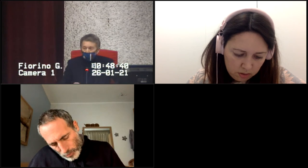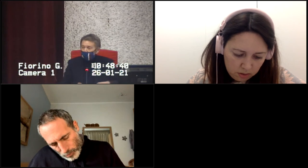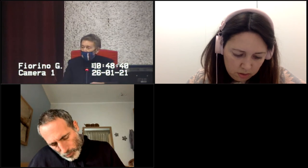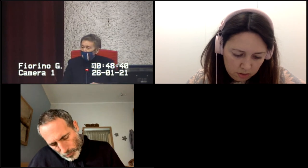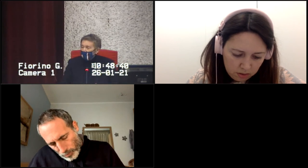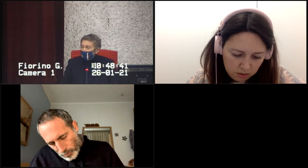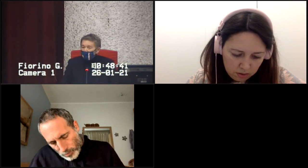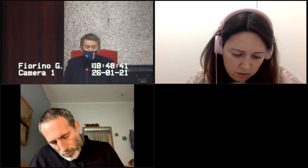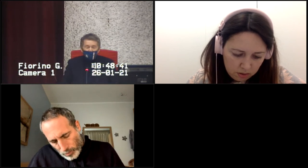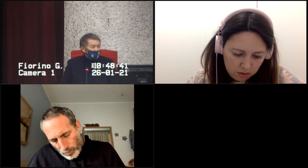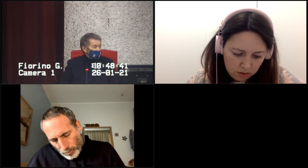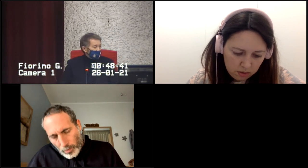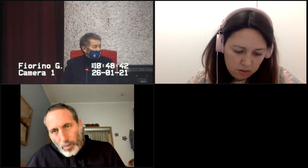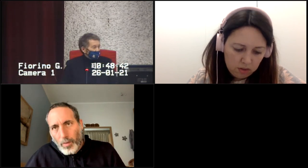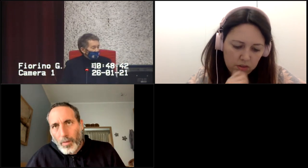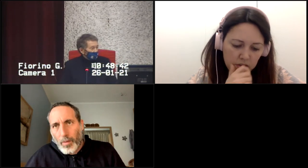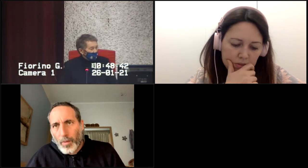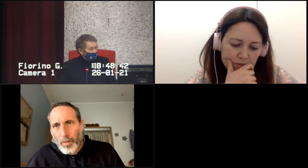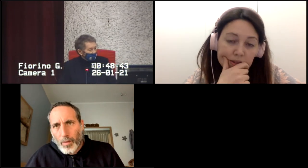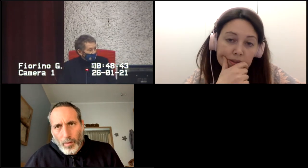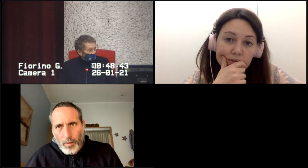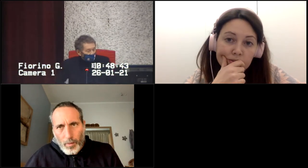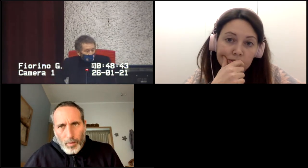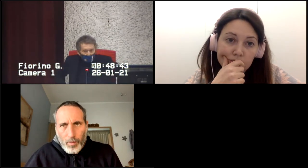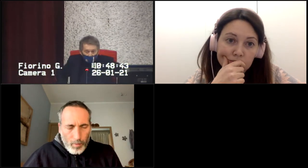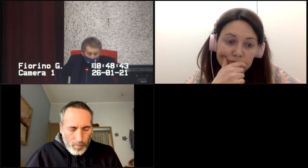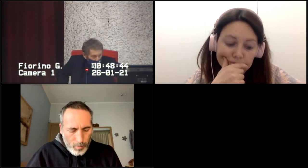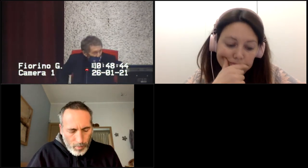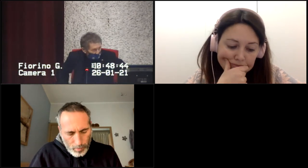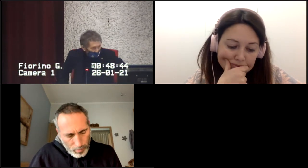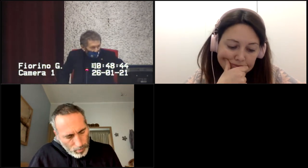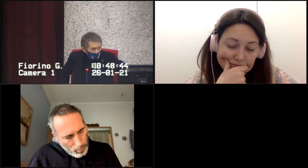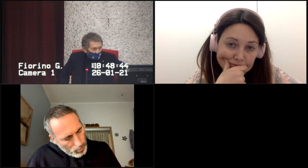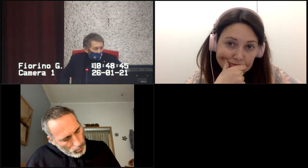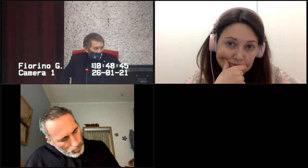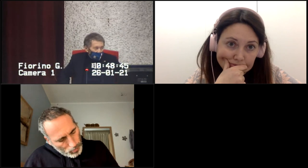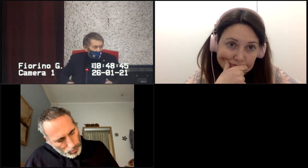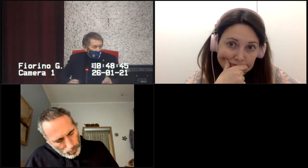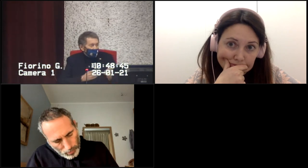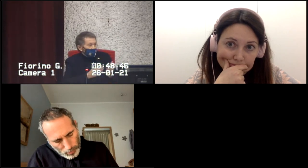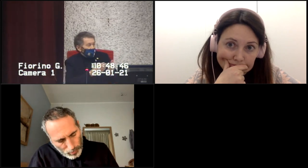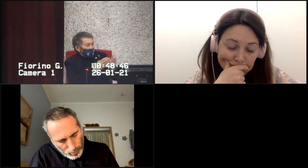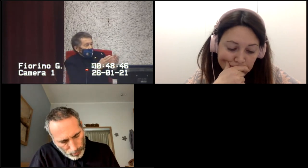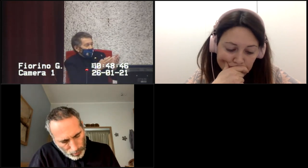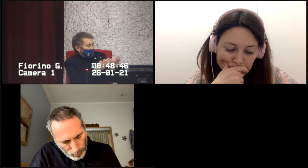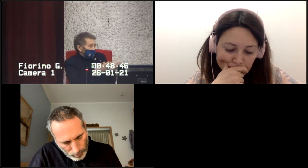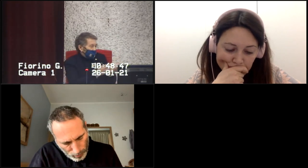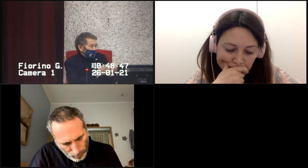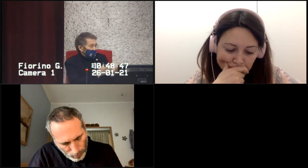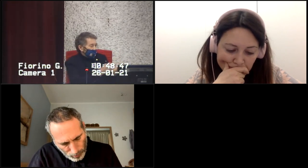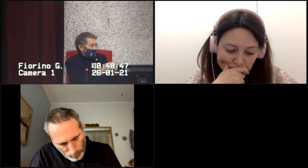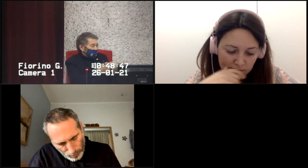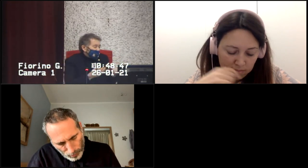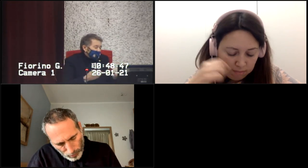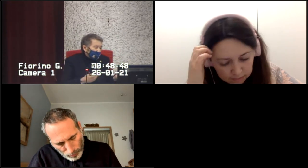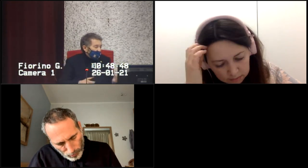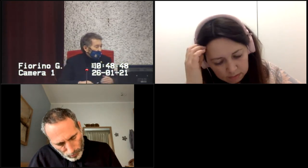grato. Fare delle affermazioni, ho capito che mi ascolta con le orecchie, però io quando lei parla la